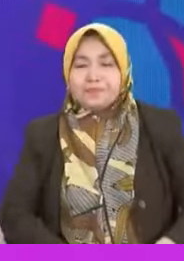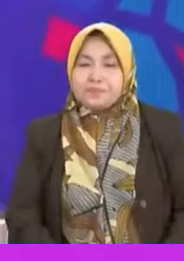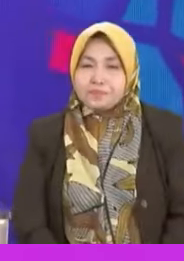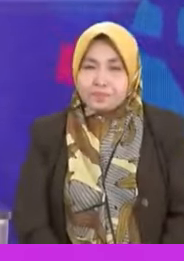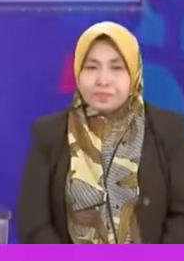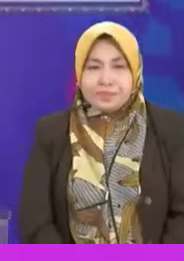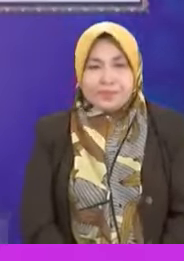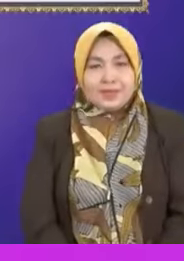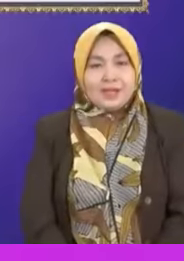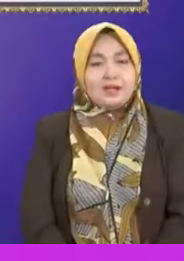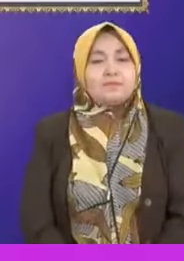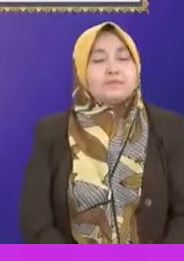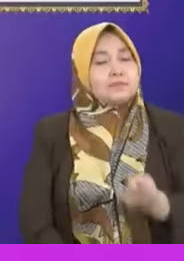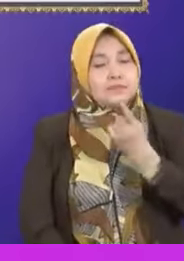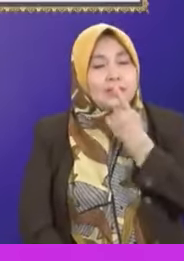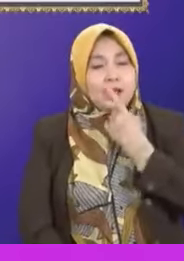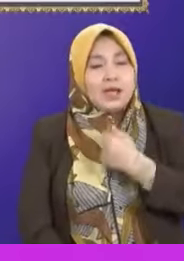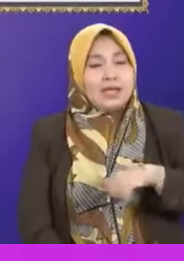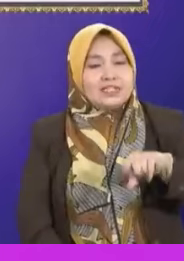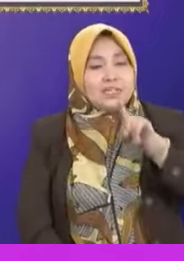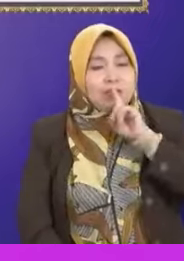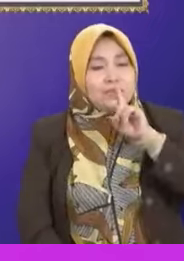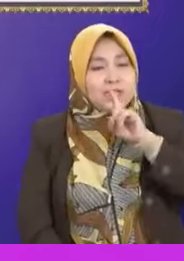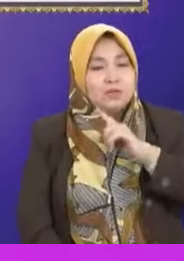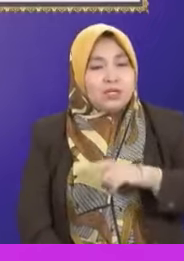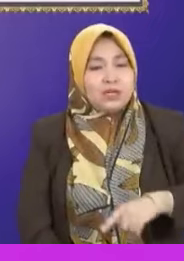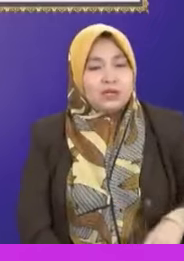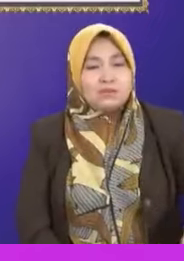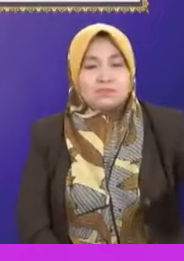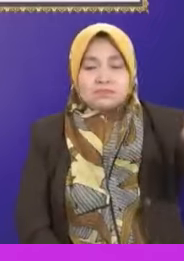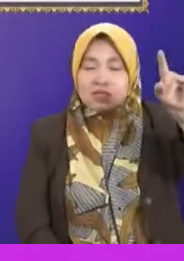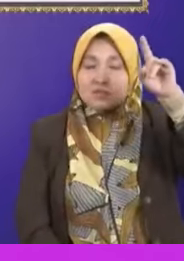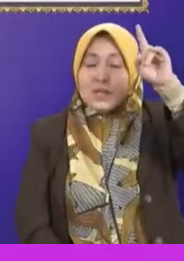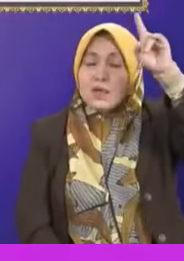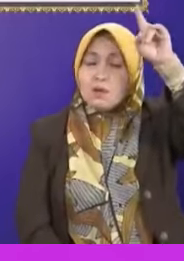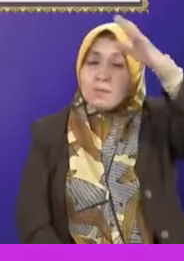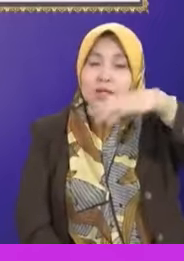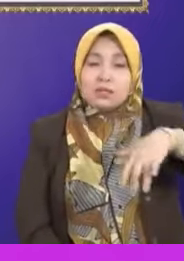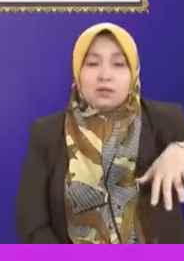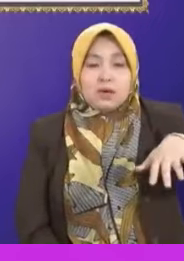الرجيم بسم الله الرحمن